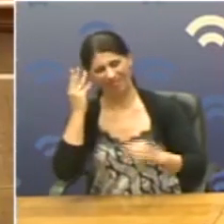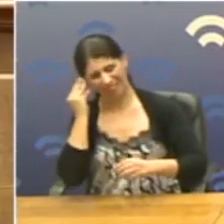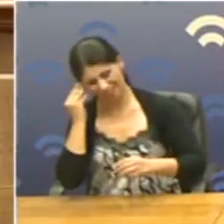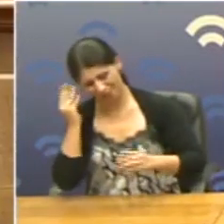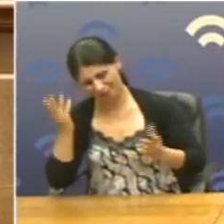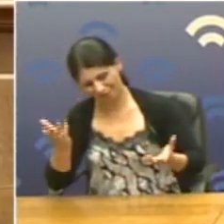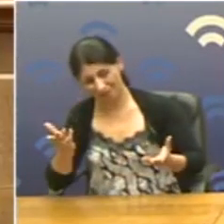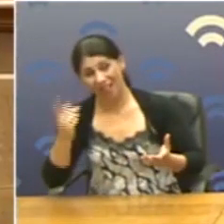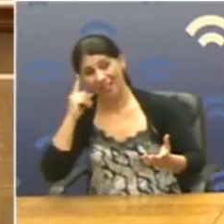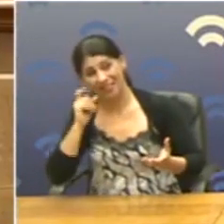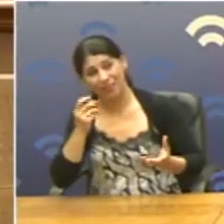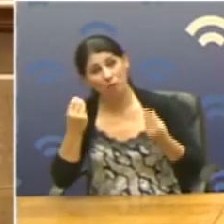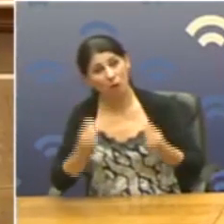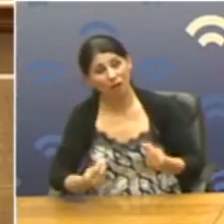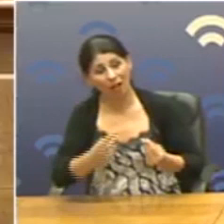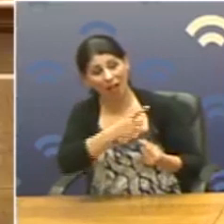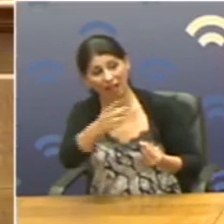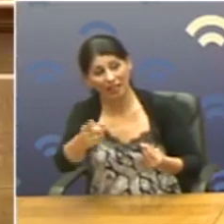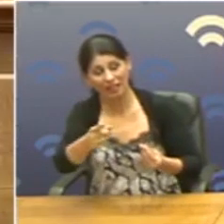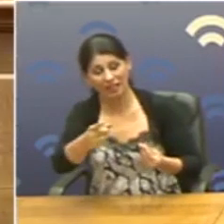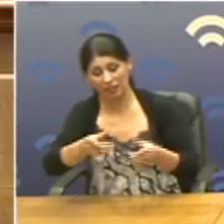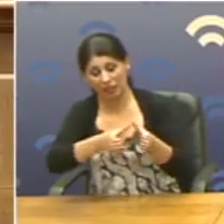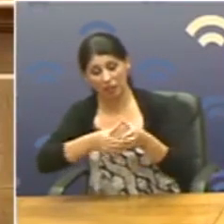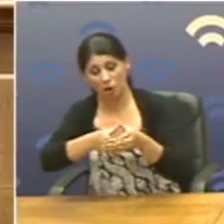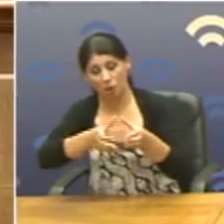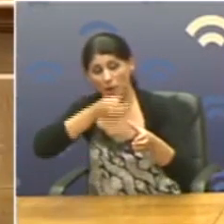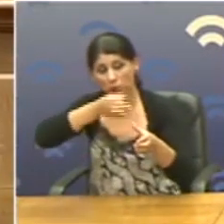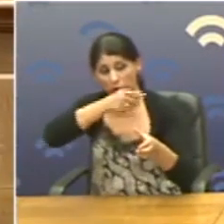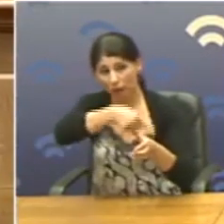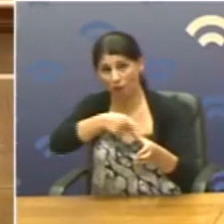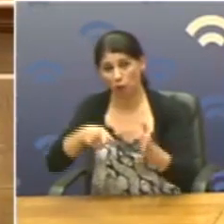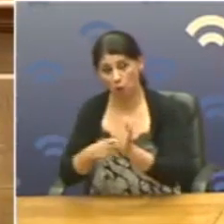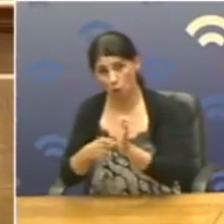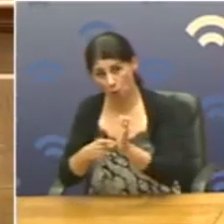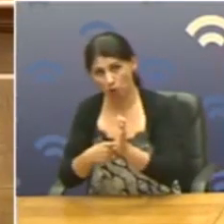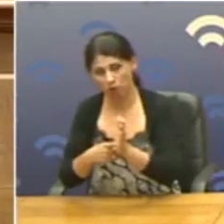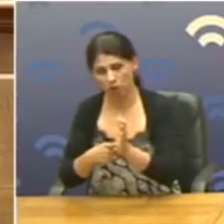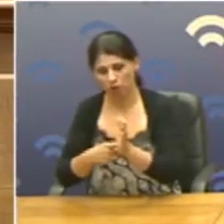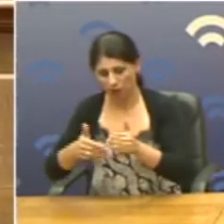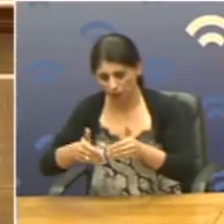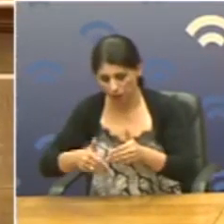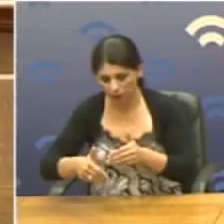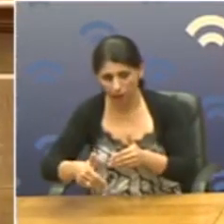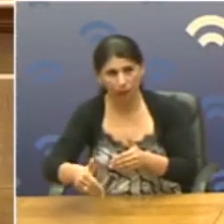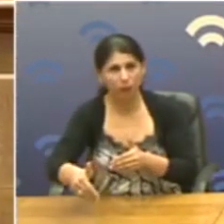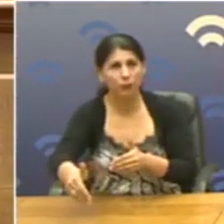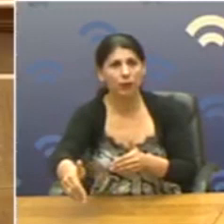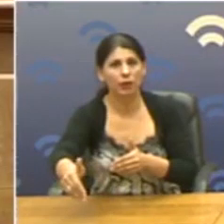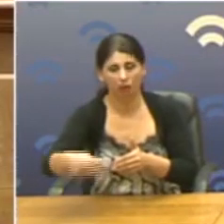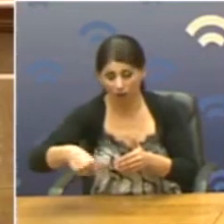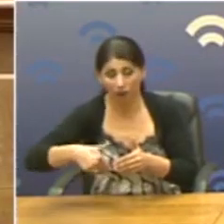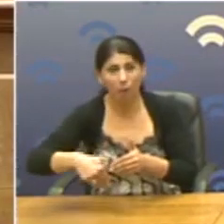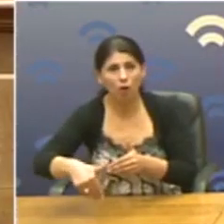εσείς και τα επιτελεία που σας εισηγούνται αυτούς τους νόμους, ότι η περίοδος που διανύουμε είναι